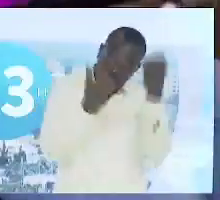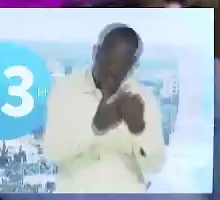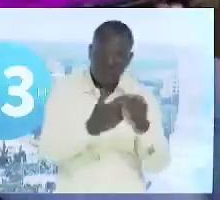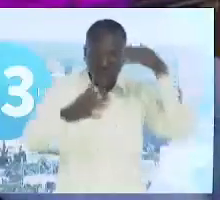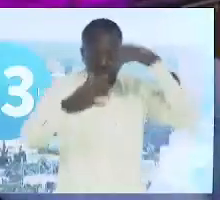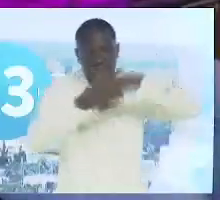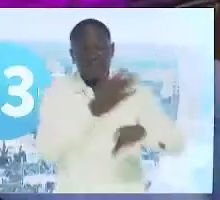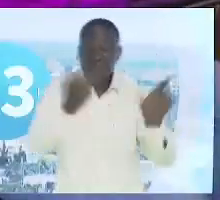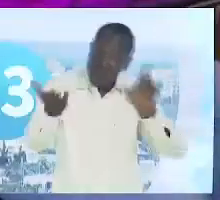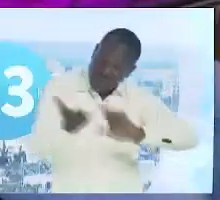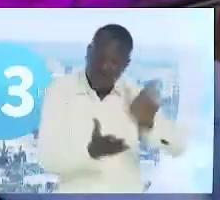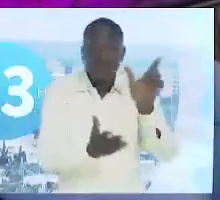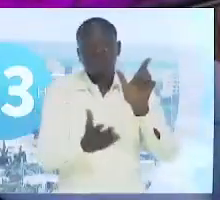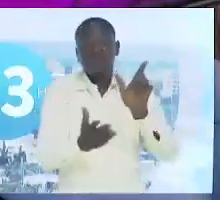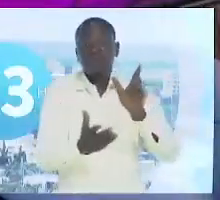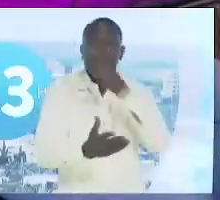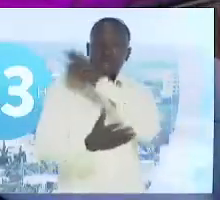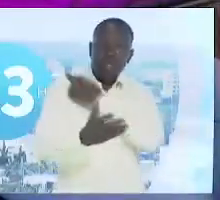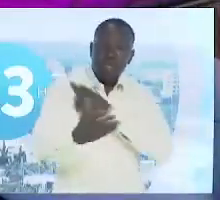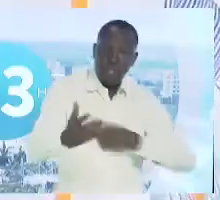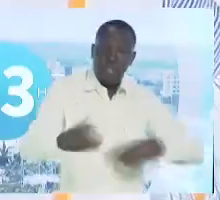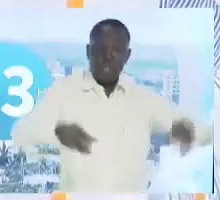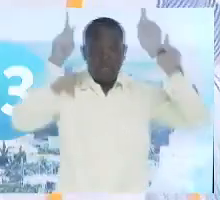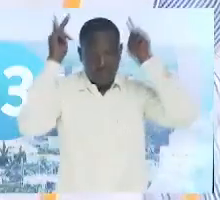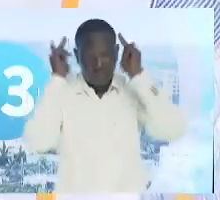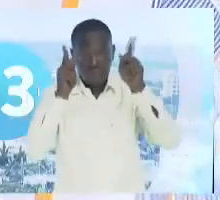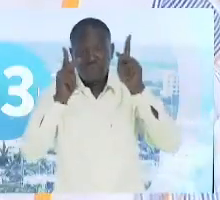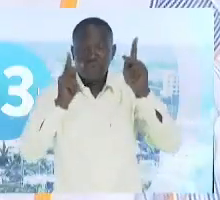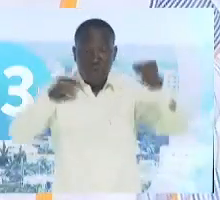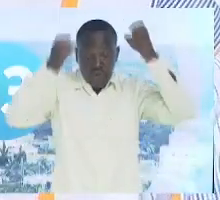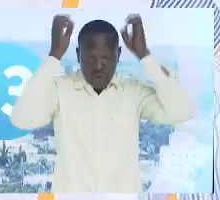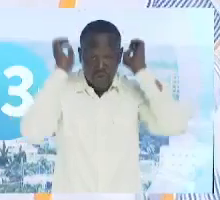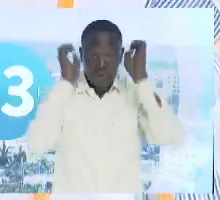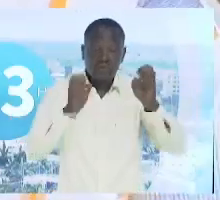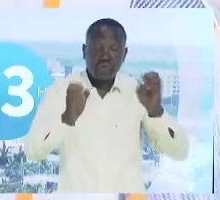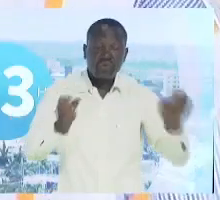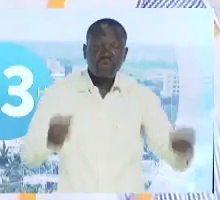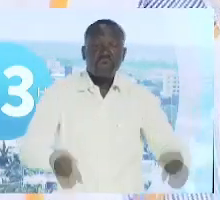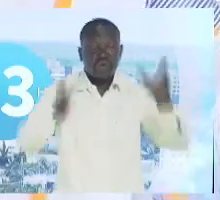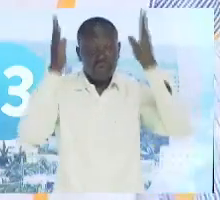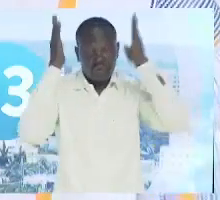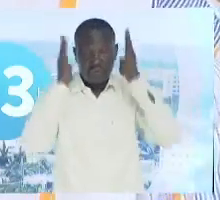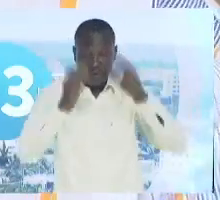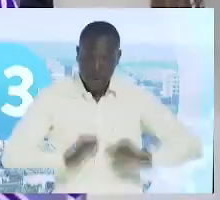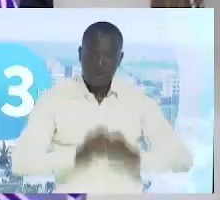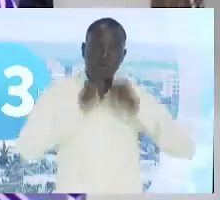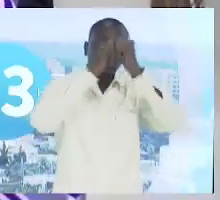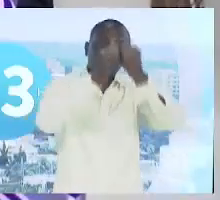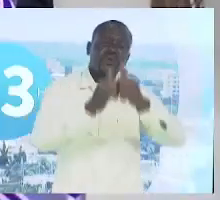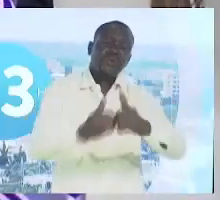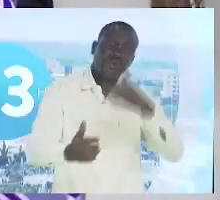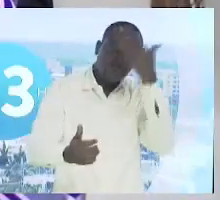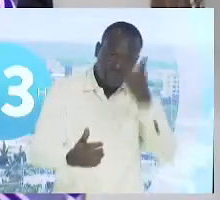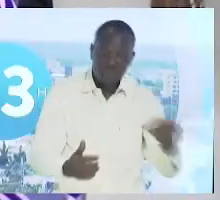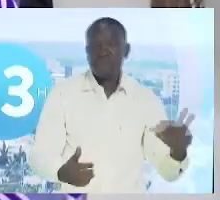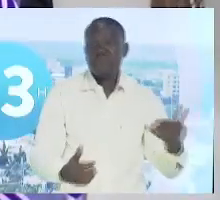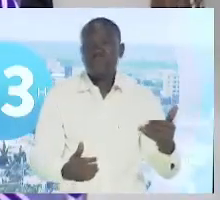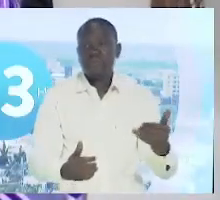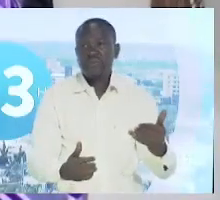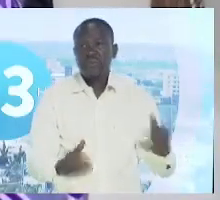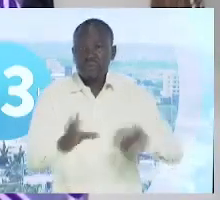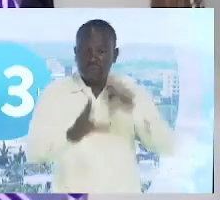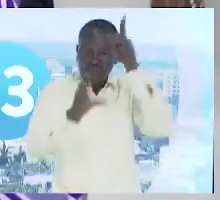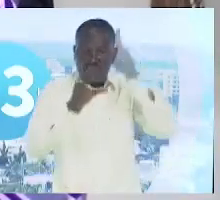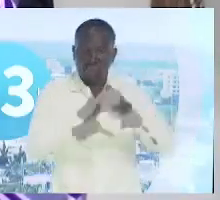établissements et les professeurs et les encadreurs seront aptes à mieux accompagner les élèves. Les jeunes participent beaucoup aux réseaux